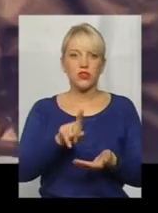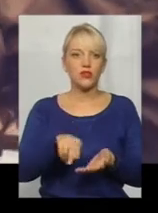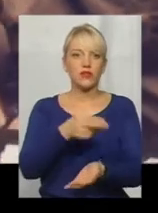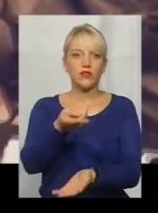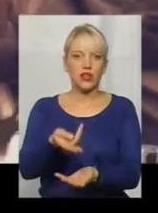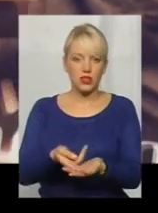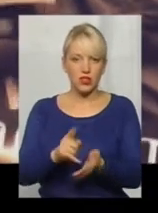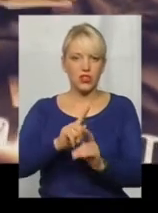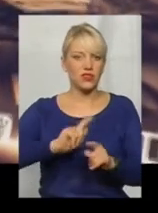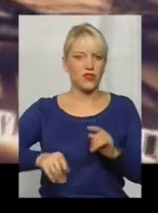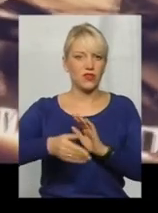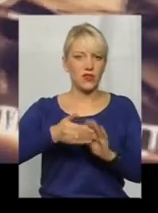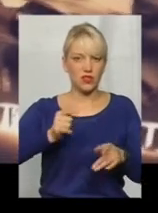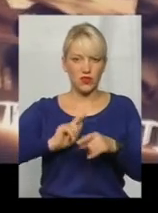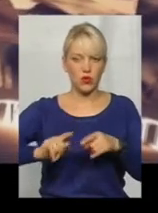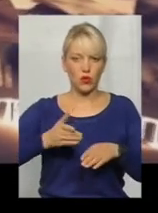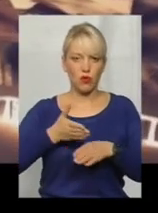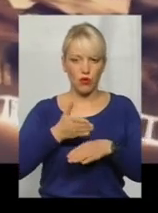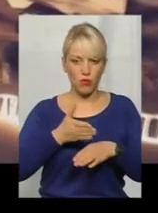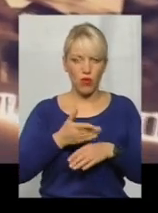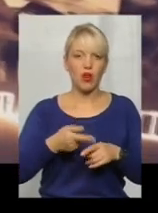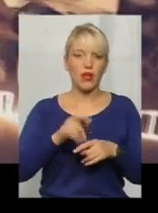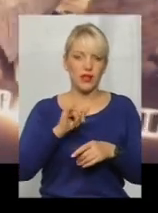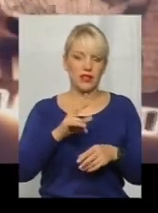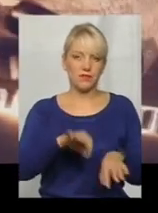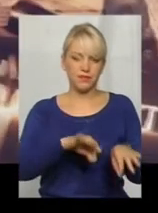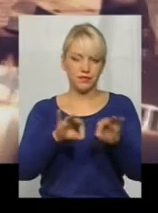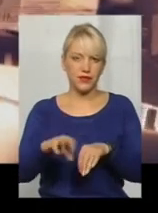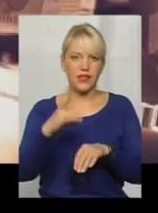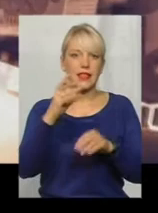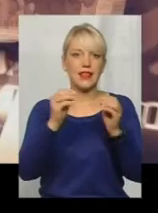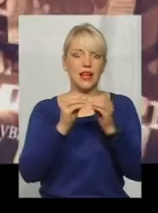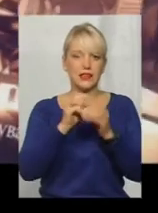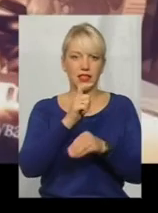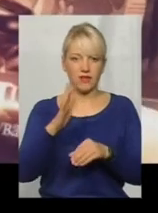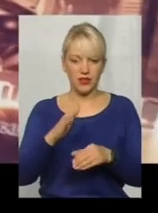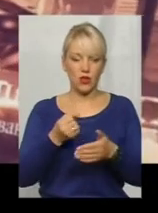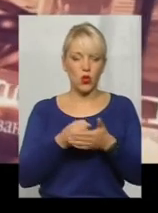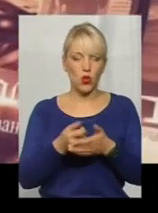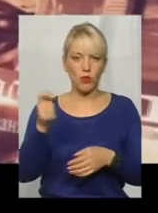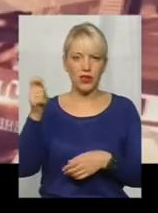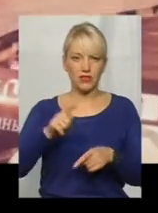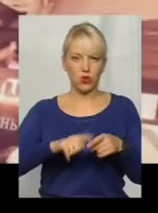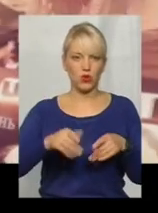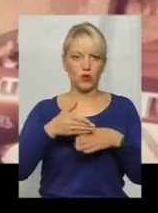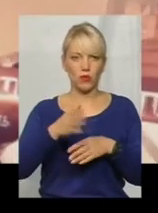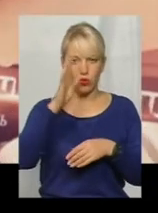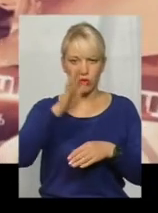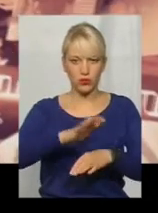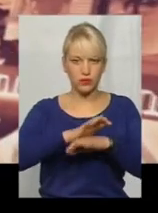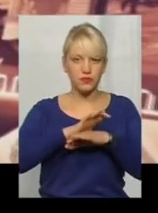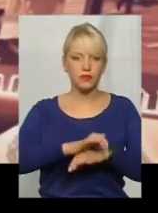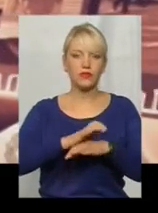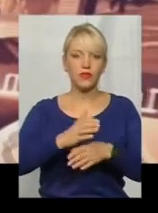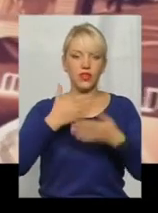швидкої допомоги, котра прибула на виклик за 10 хвилин. До приїзду швидкої хлопцеві надавали першу медичну допомогу – штучне